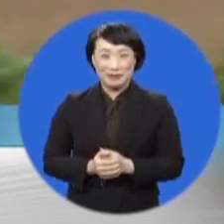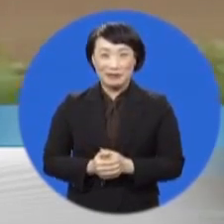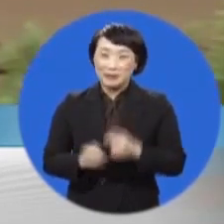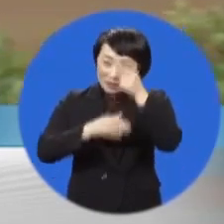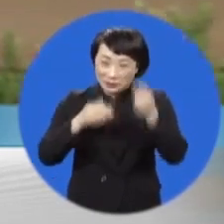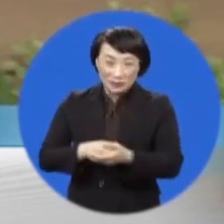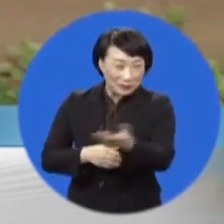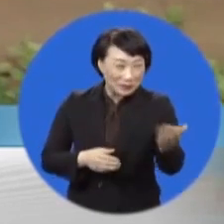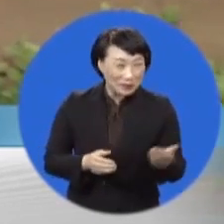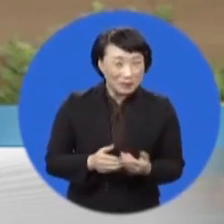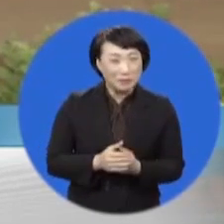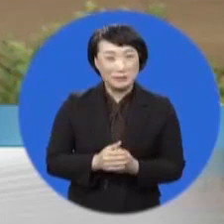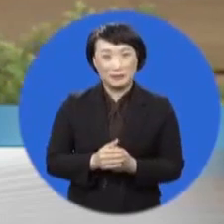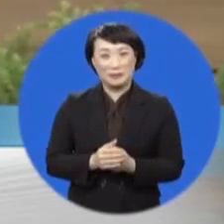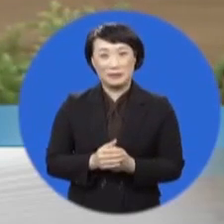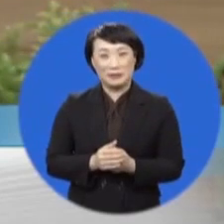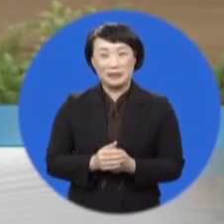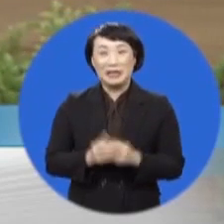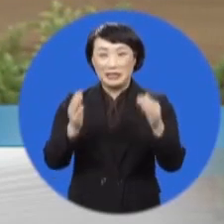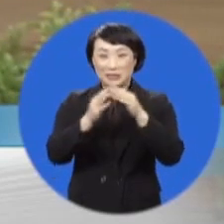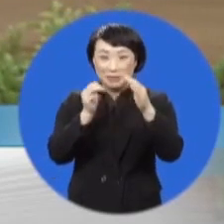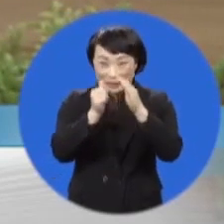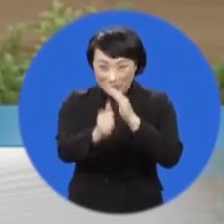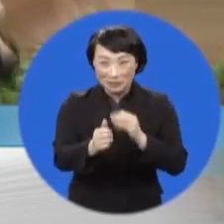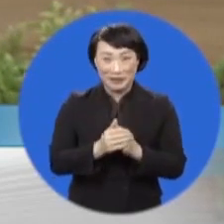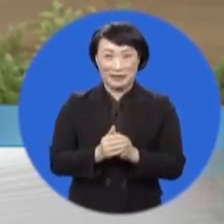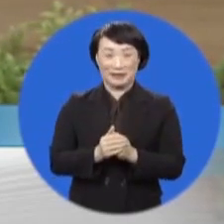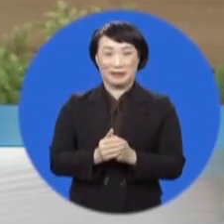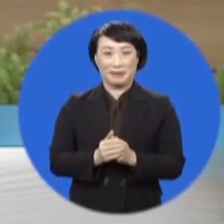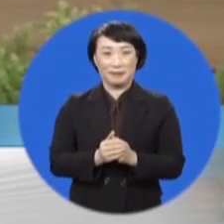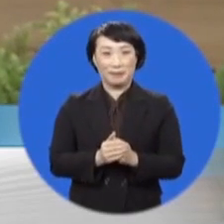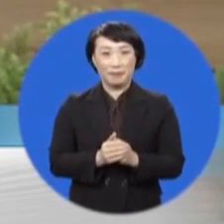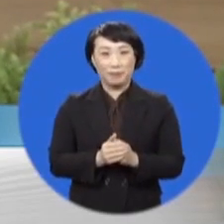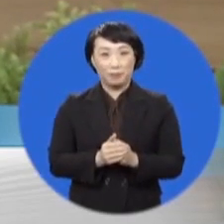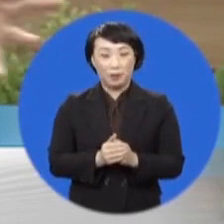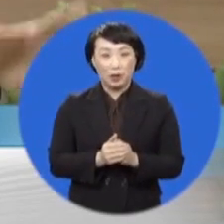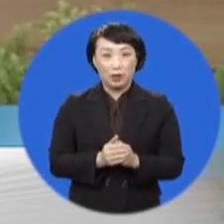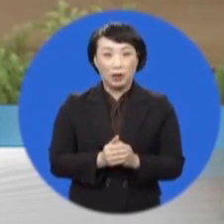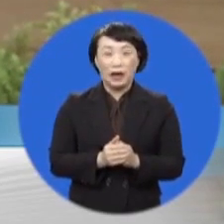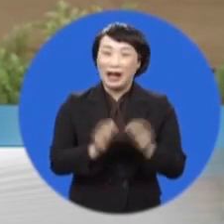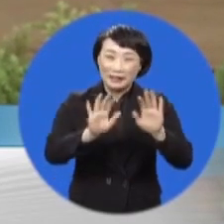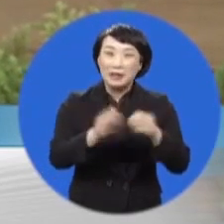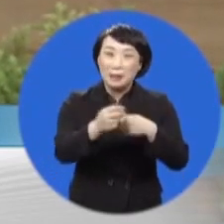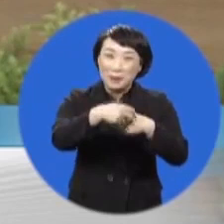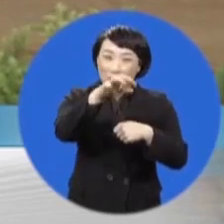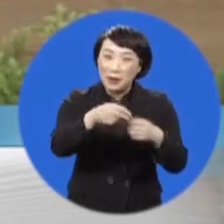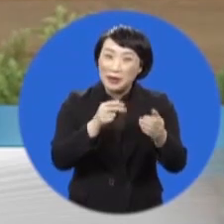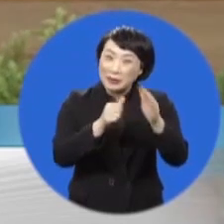성루 리키 심방을 이렇게 갔는데 옆에 침대용